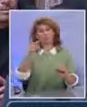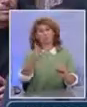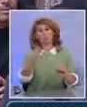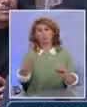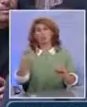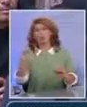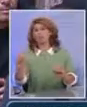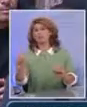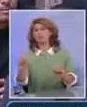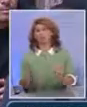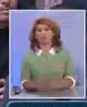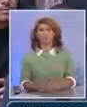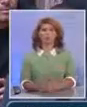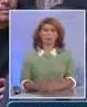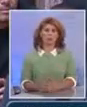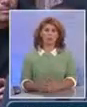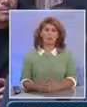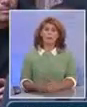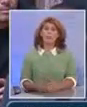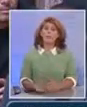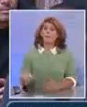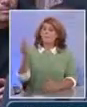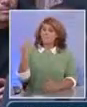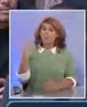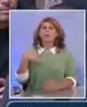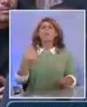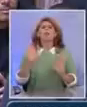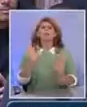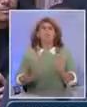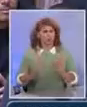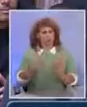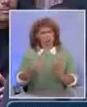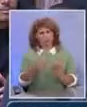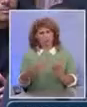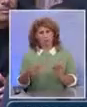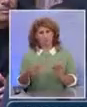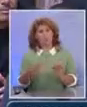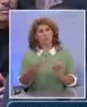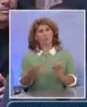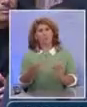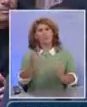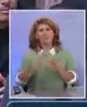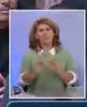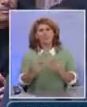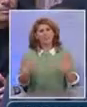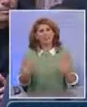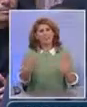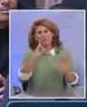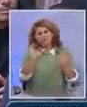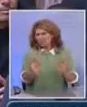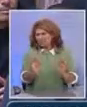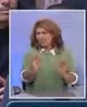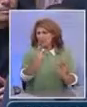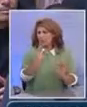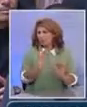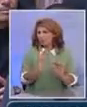Κωνσταντίνος Δεσποτόπουλος, πριν δεν συζητούσαν για αυτήν, καθώς δεν συζητεί κανείς για τα αυτονόητα και